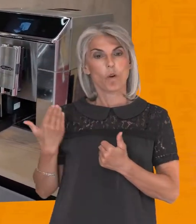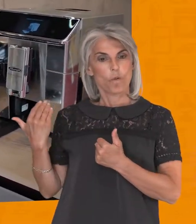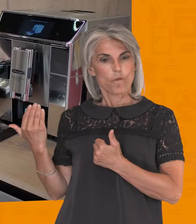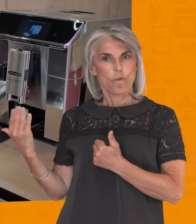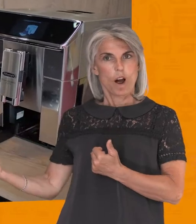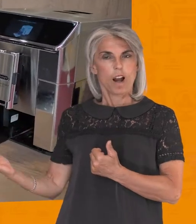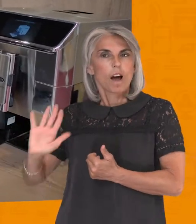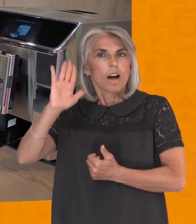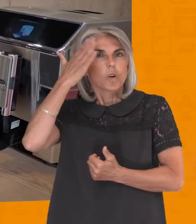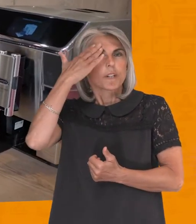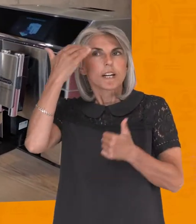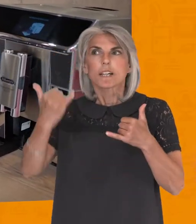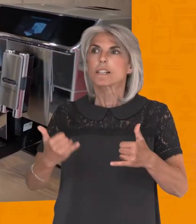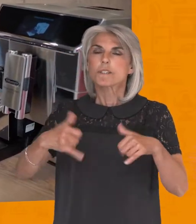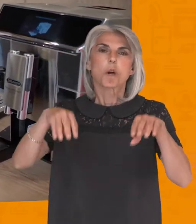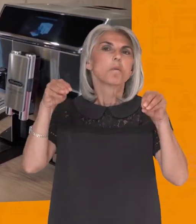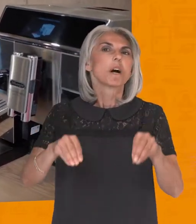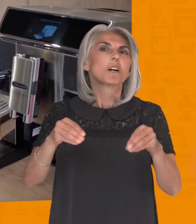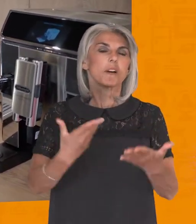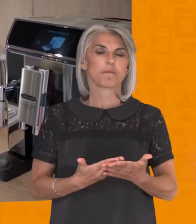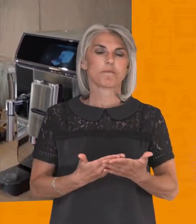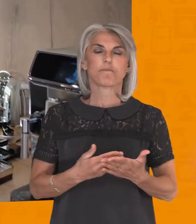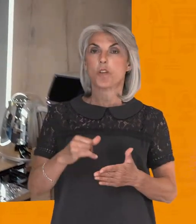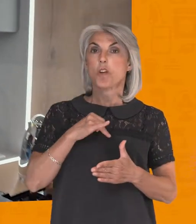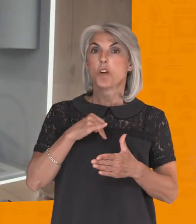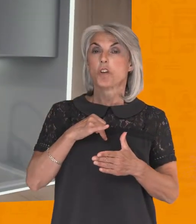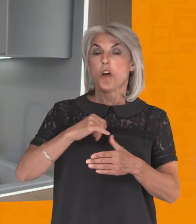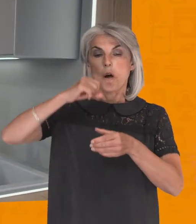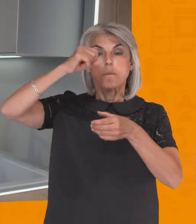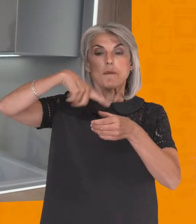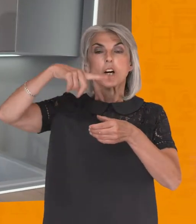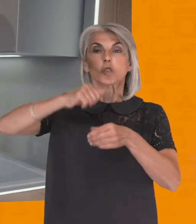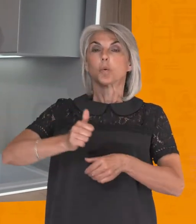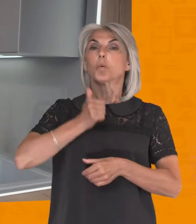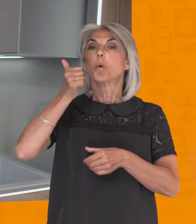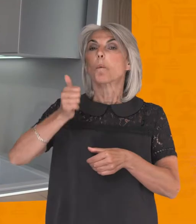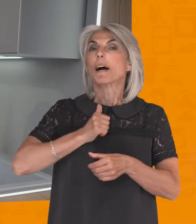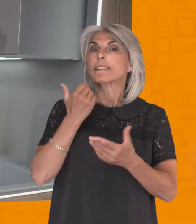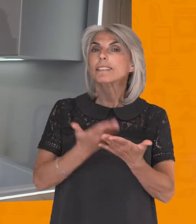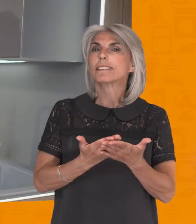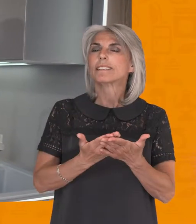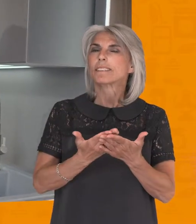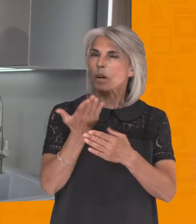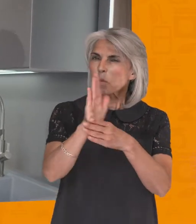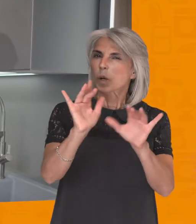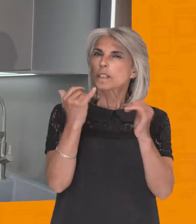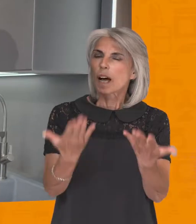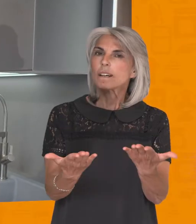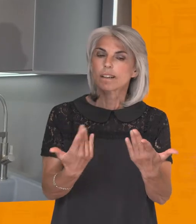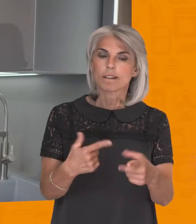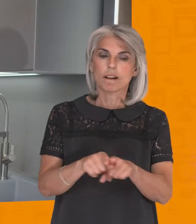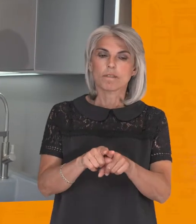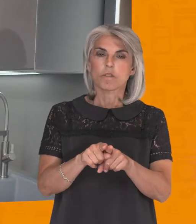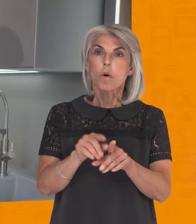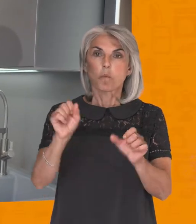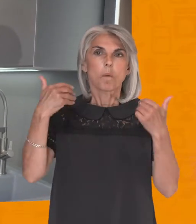voilà, vous commencez à connaître le magasin, nous avons des machines à café automatiques. Alors, pourquoi je voulais faire ça? Car en fait, le marc à café,